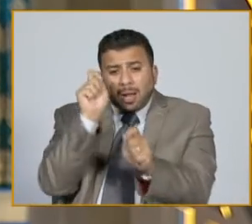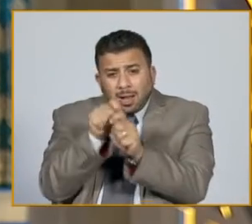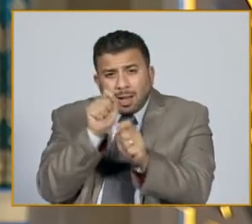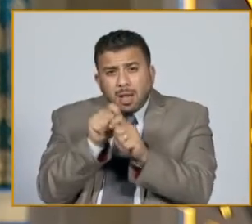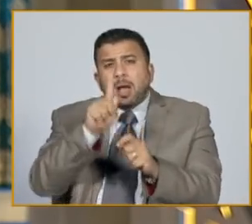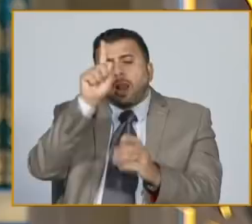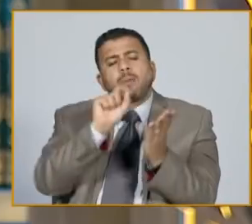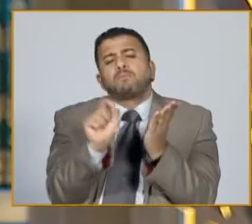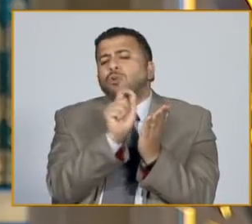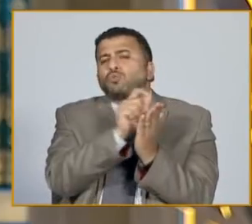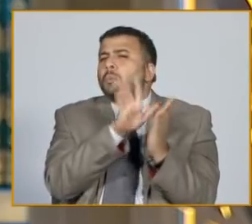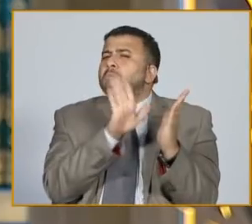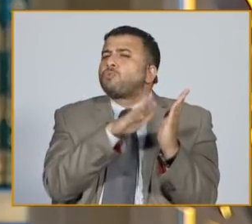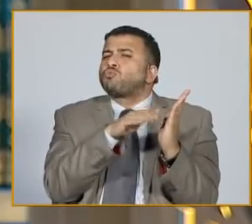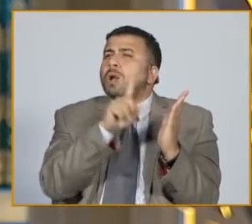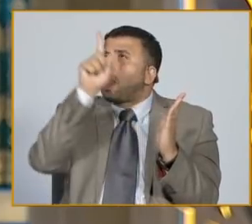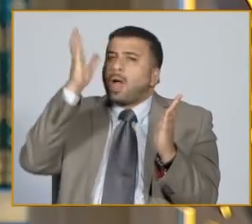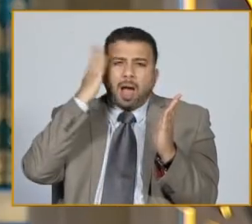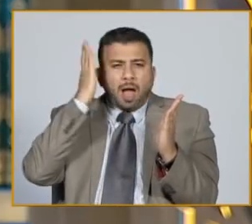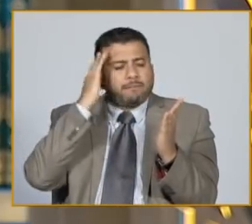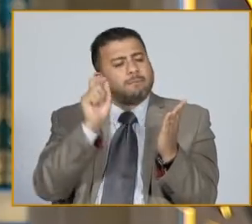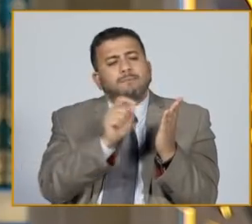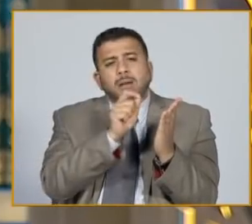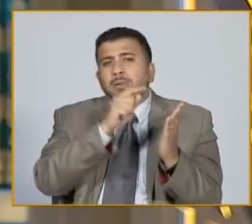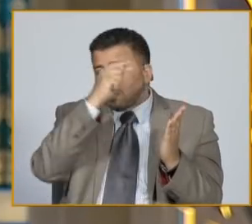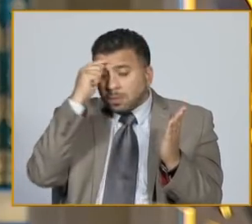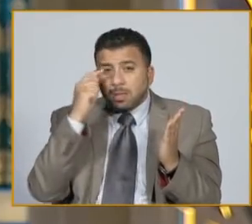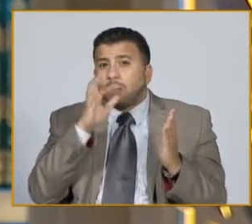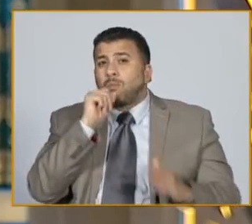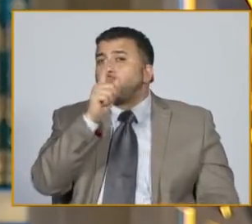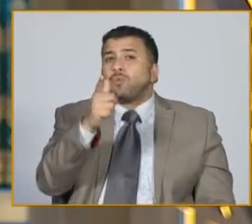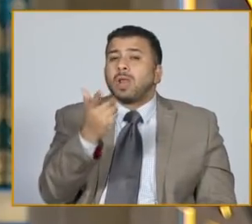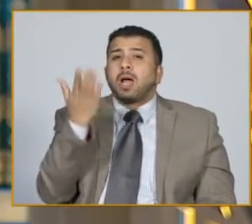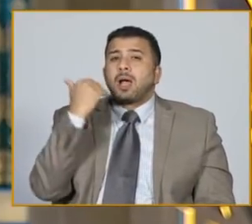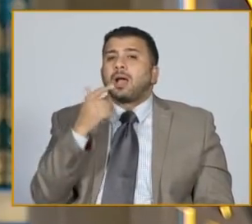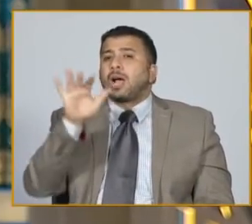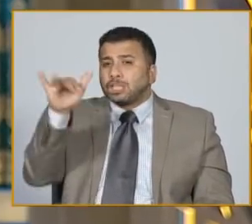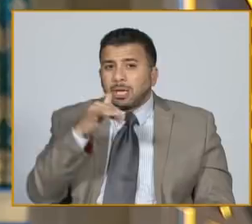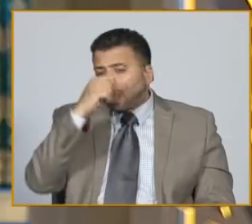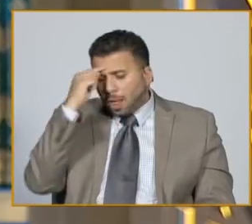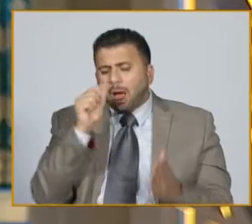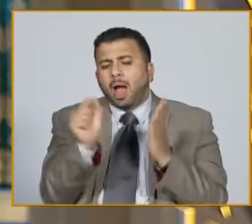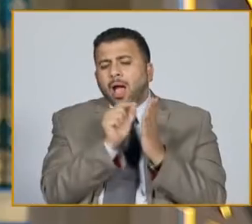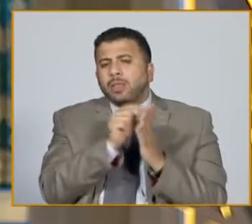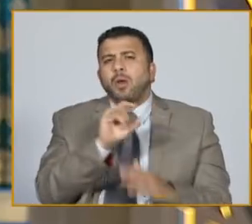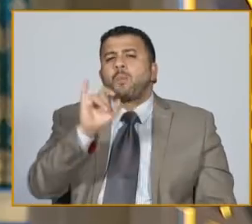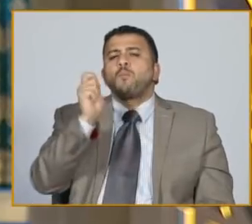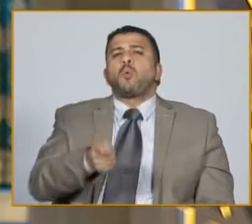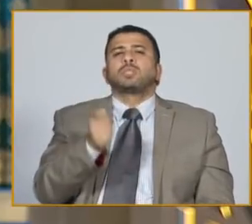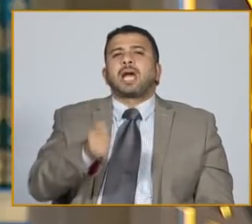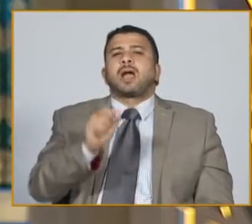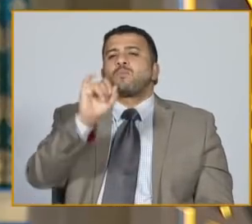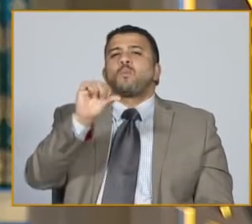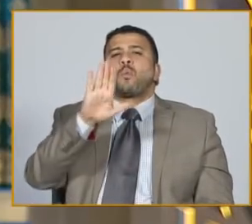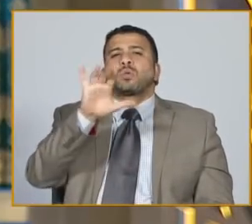بقدر. ويقول جل وعلا وجئت على قدري يا موسى، وجئت على قدر يا موسى. والنبي عليه الصلاة